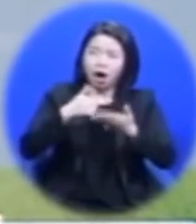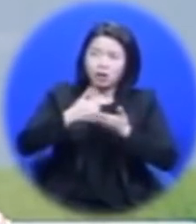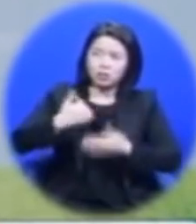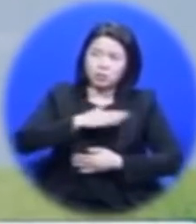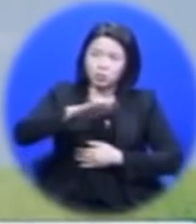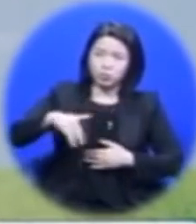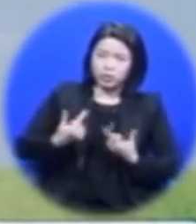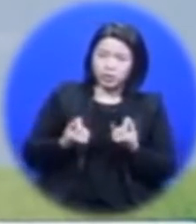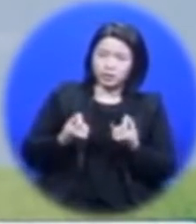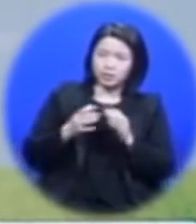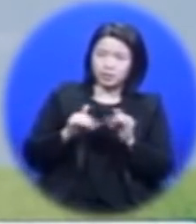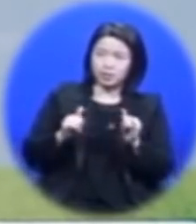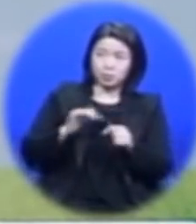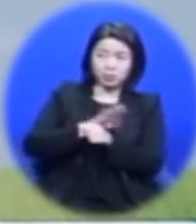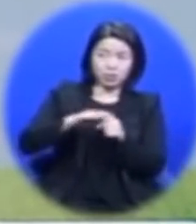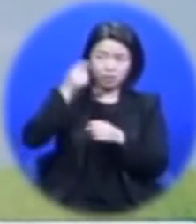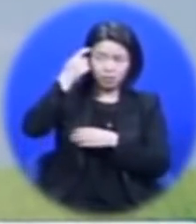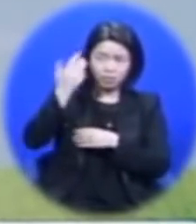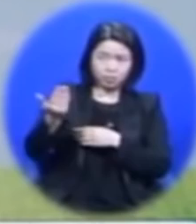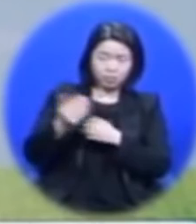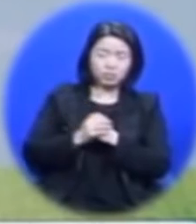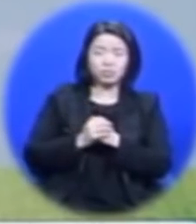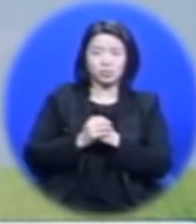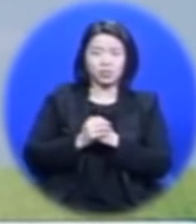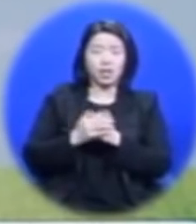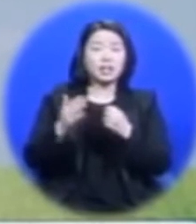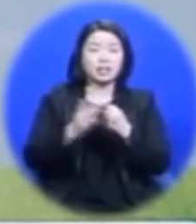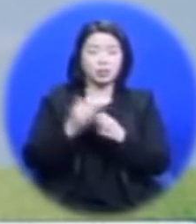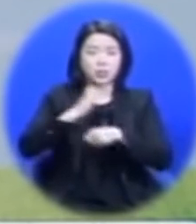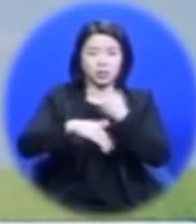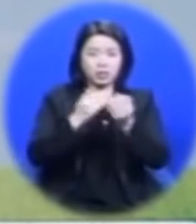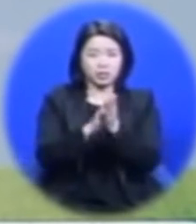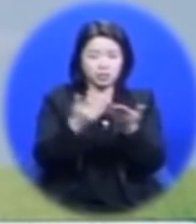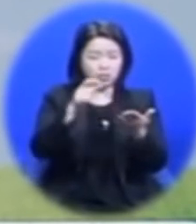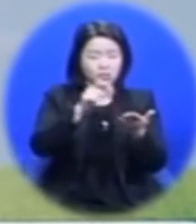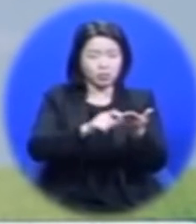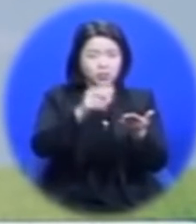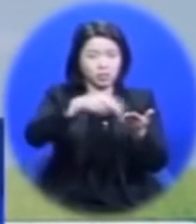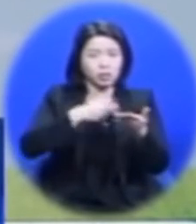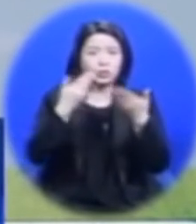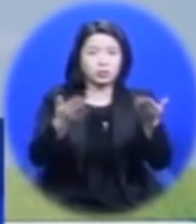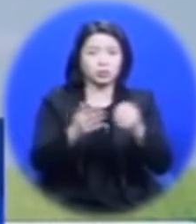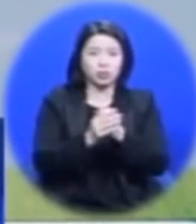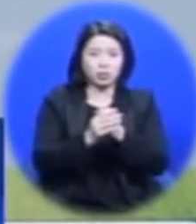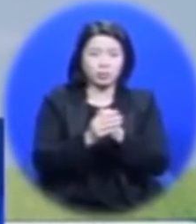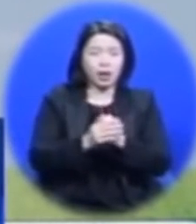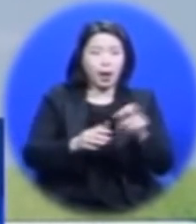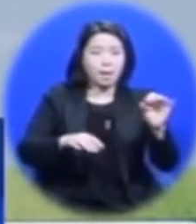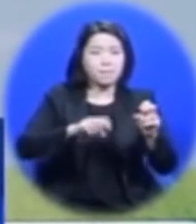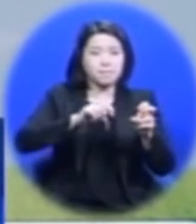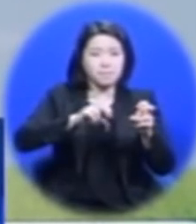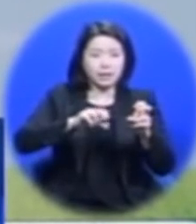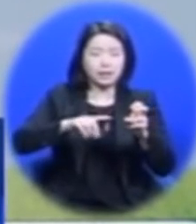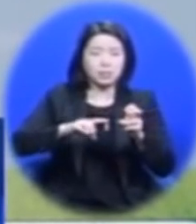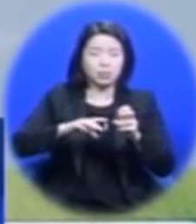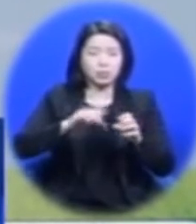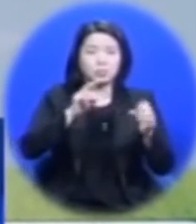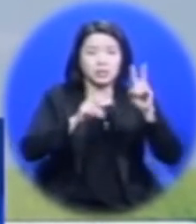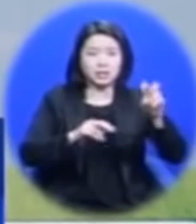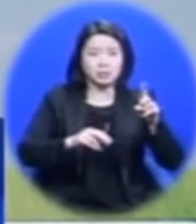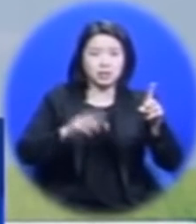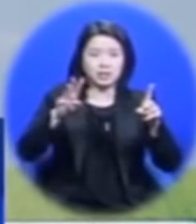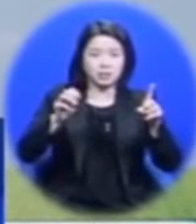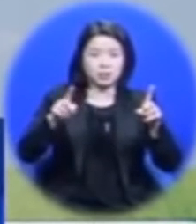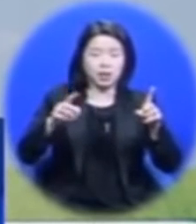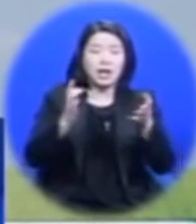사람을 사랑하신다고? 그래서 성경 구절을 읽어주었답니다. 마태복음 21장 31절 예수께서